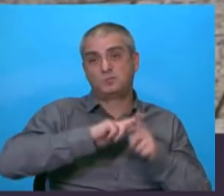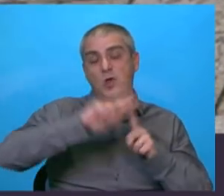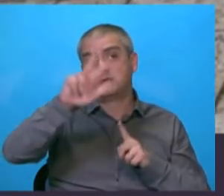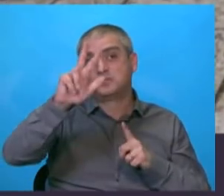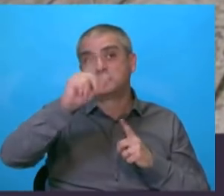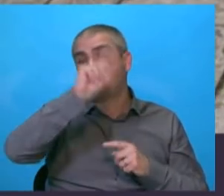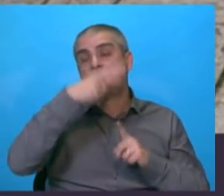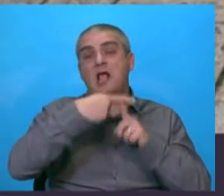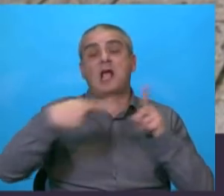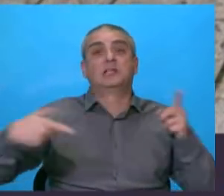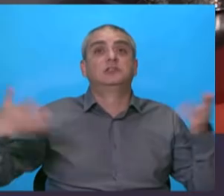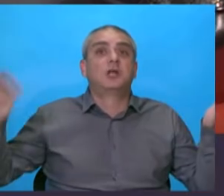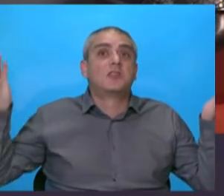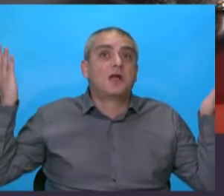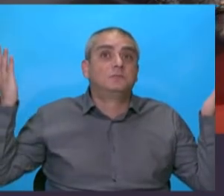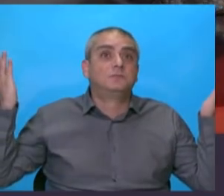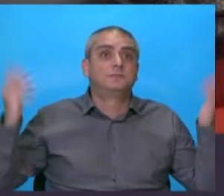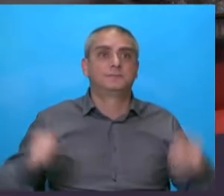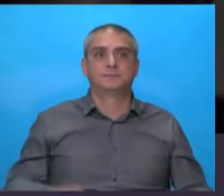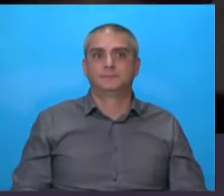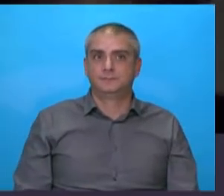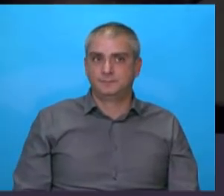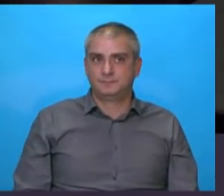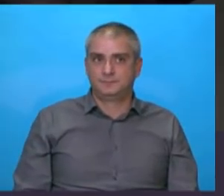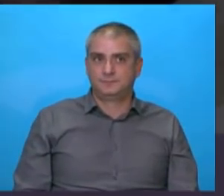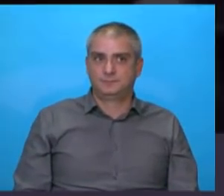אולי אפילו חצי שנה.